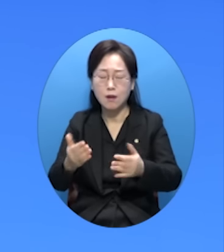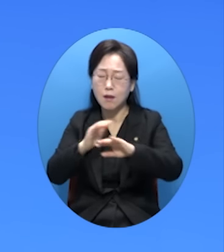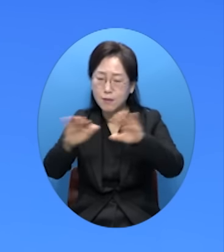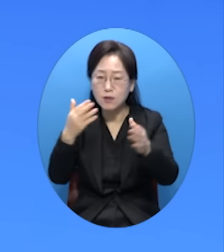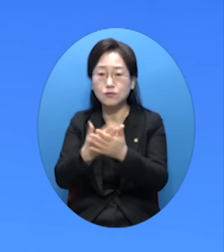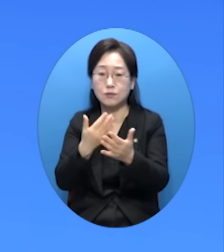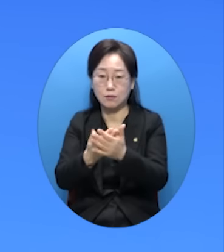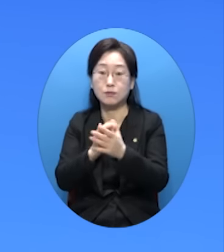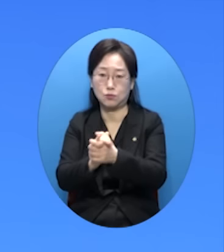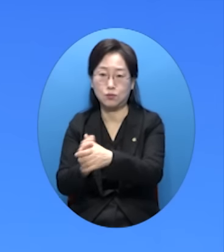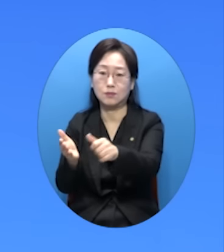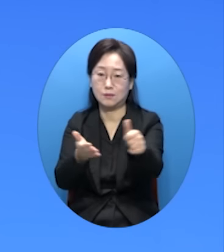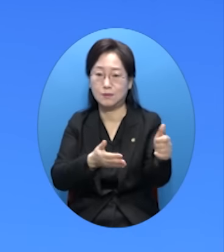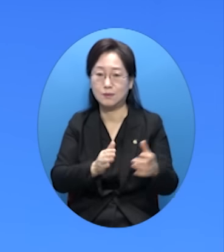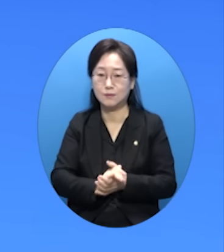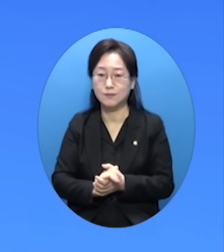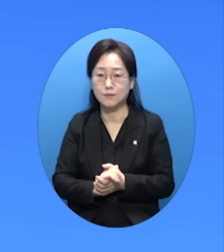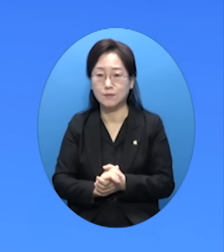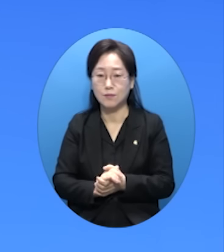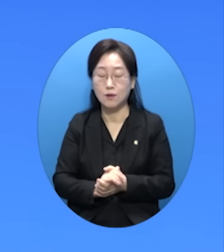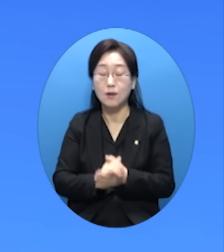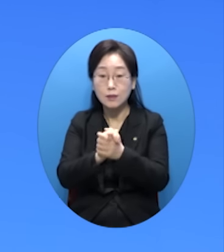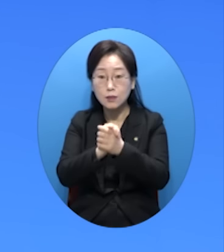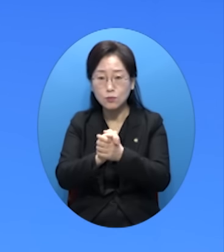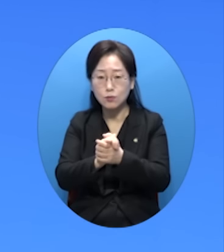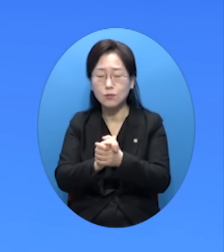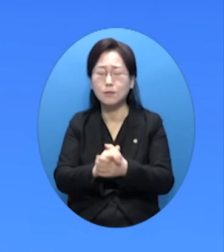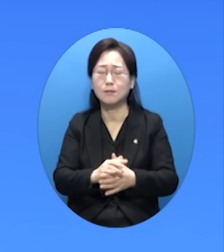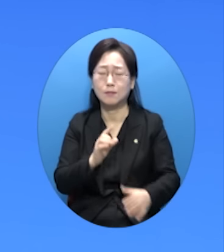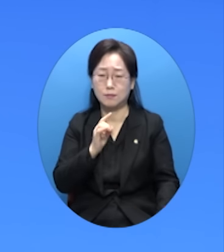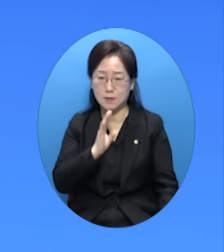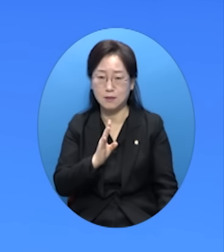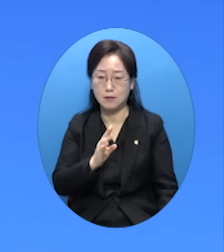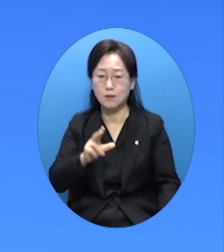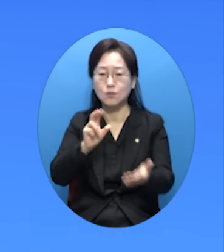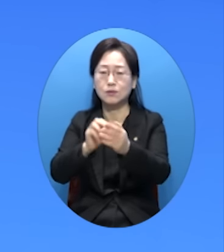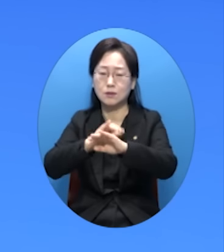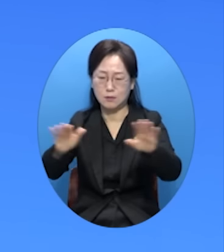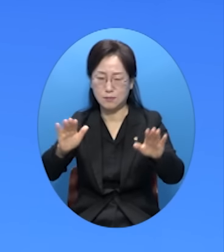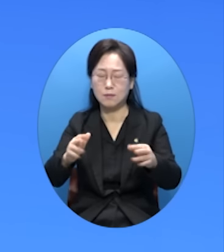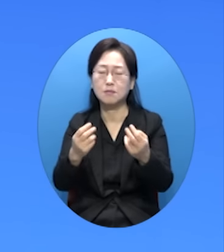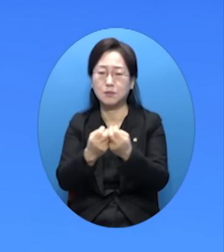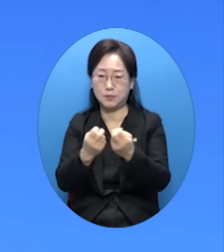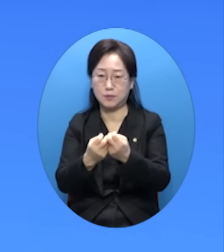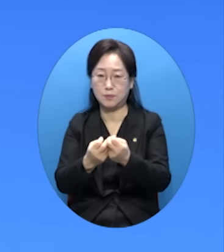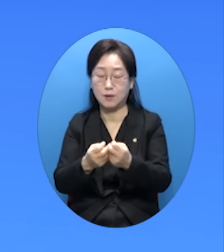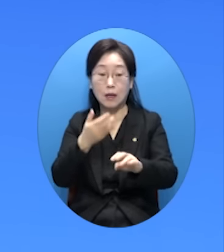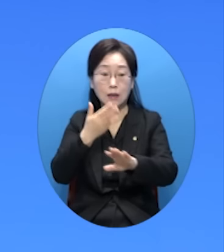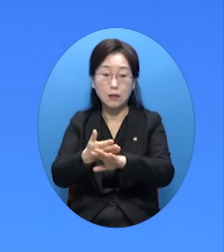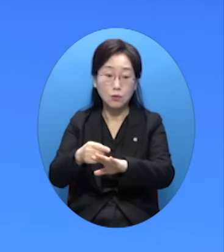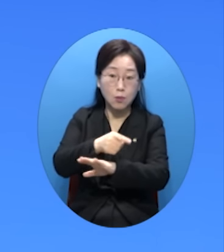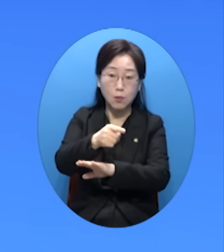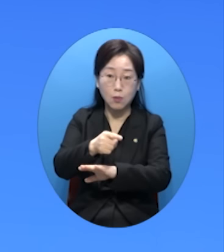해달라고 우리가 기도해야 될 것입니다. 우리 기도하는 것만이 문제를 해결하는 길인 것입니다. 다른 것으로